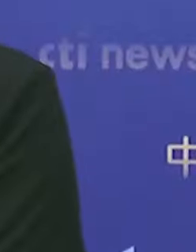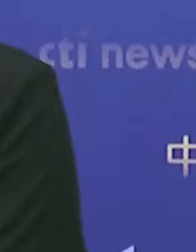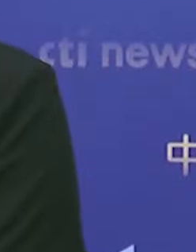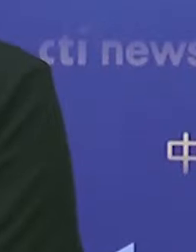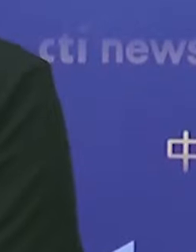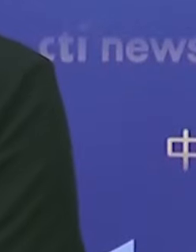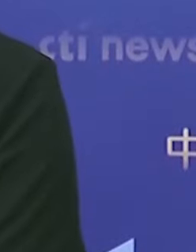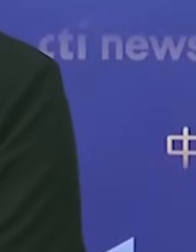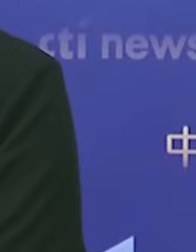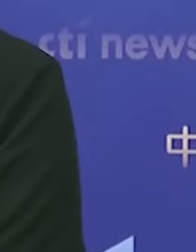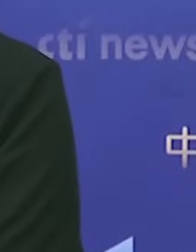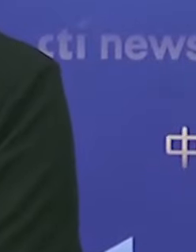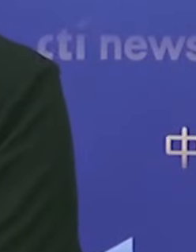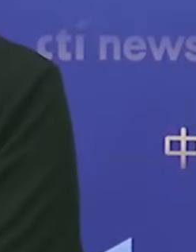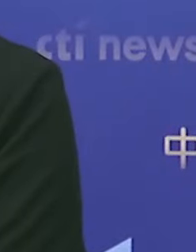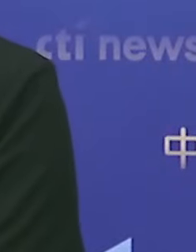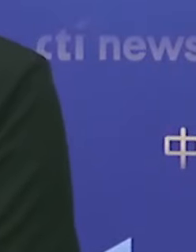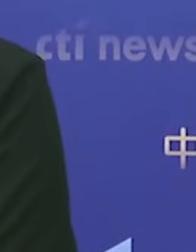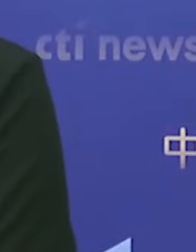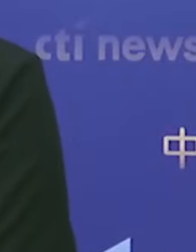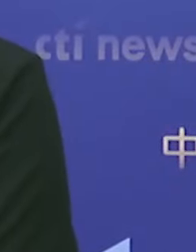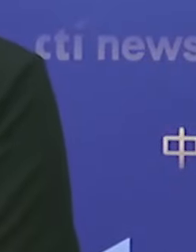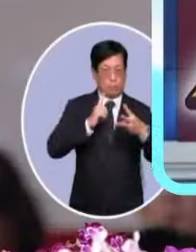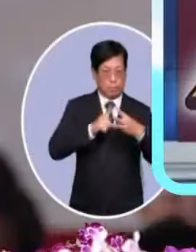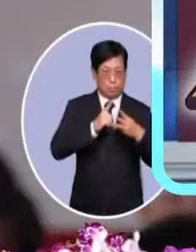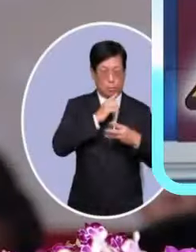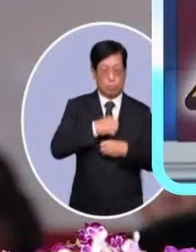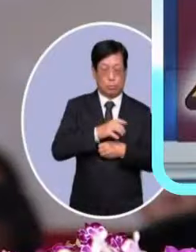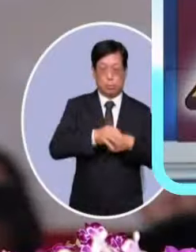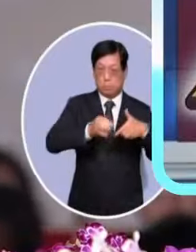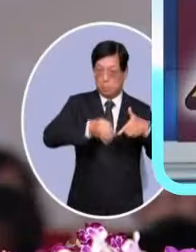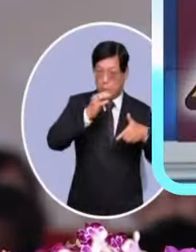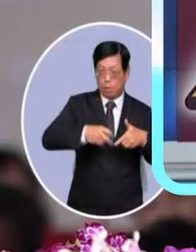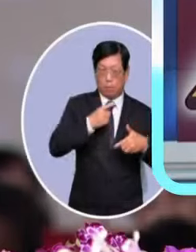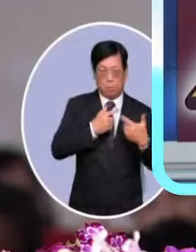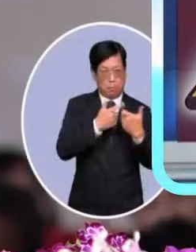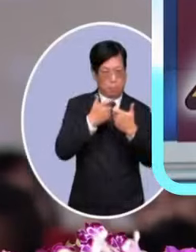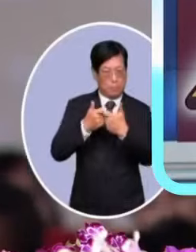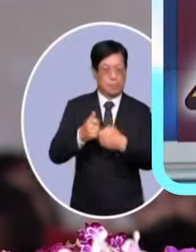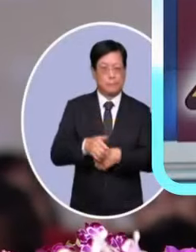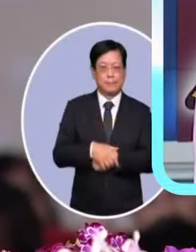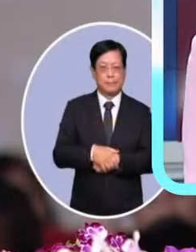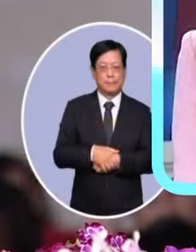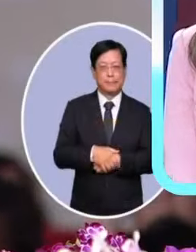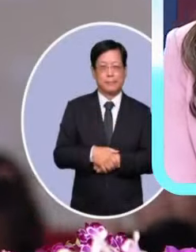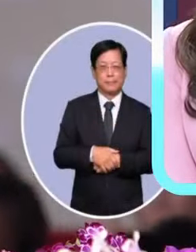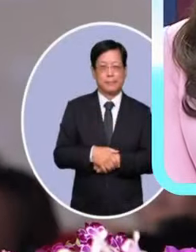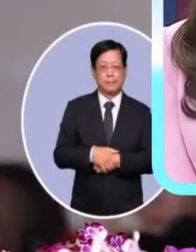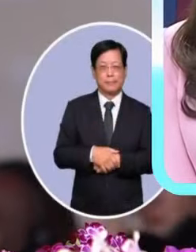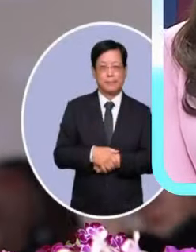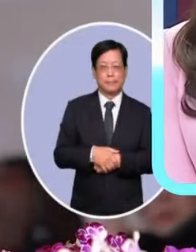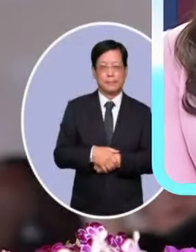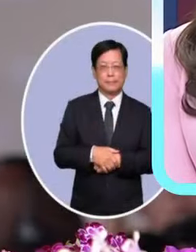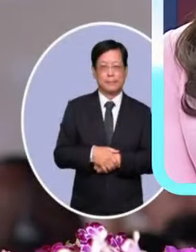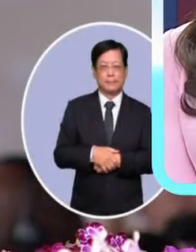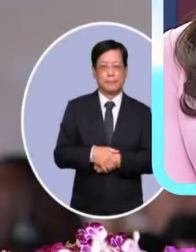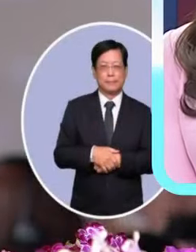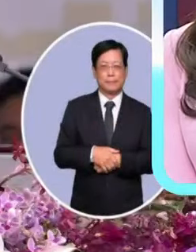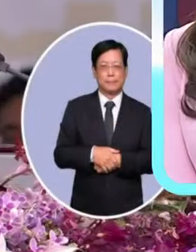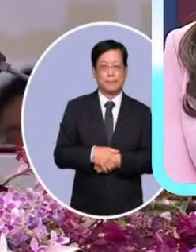不，这种东西，比如说你在讲那个，好了，你说东部人要给他一条安全的路，你讲具体一点